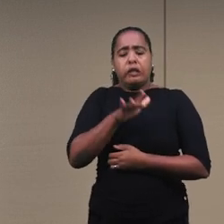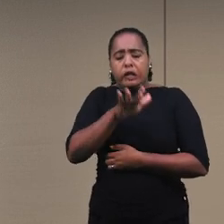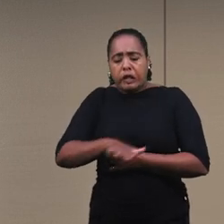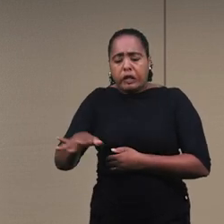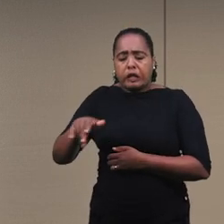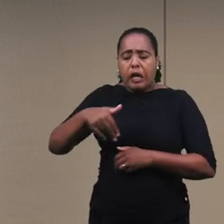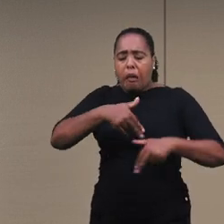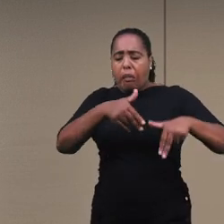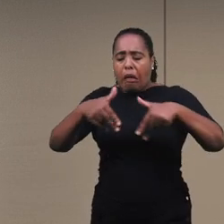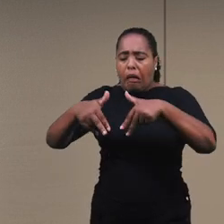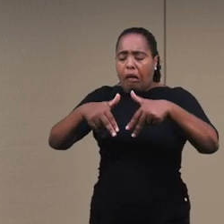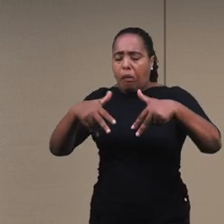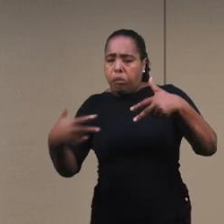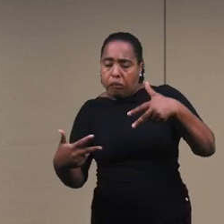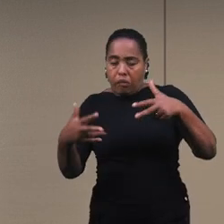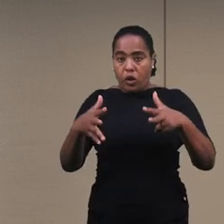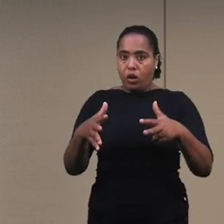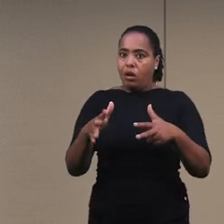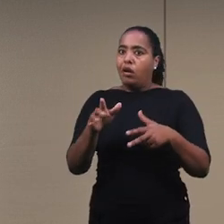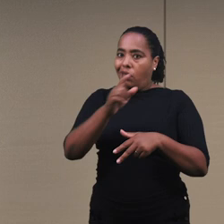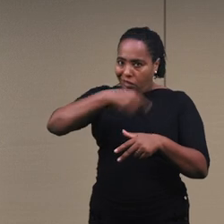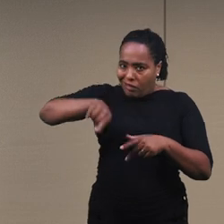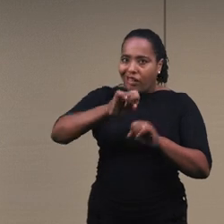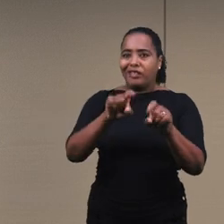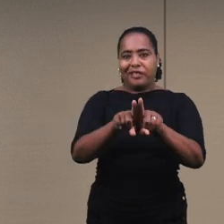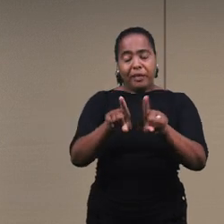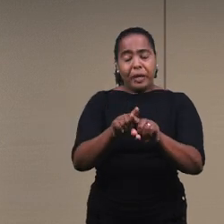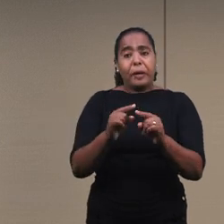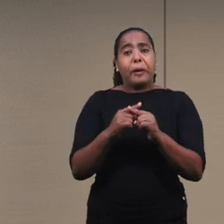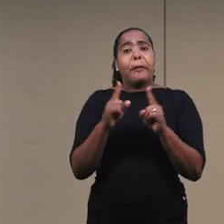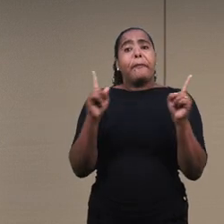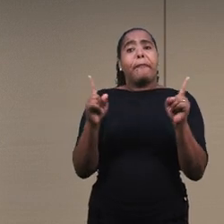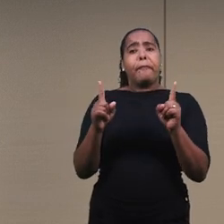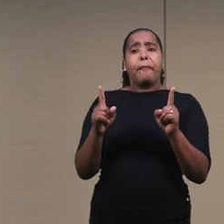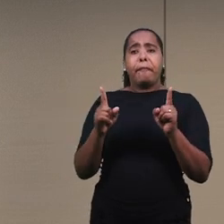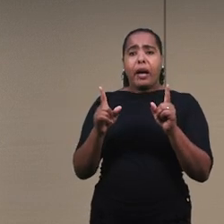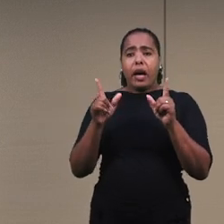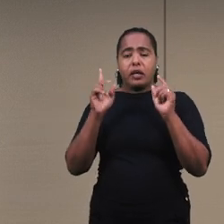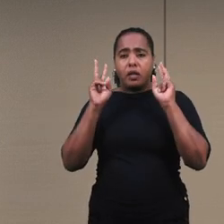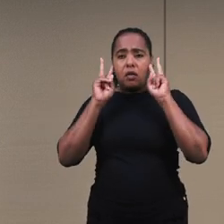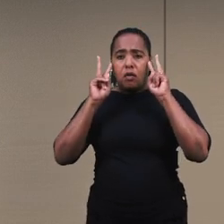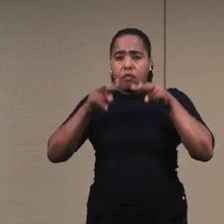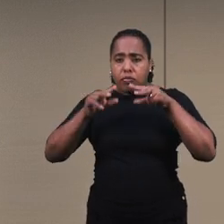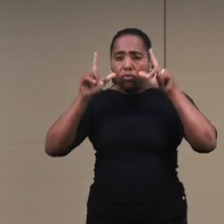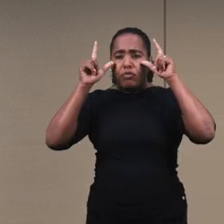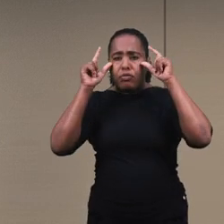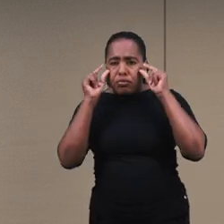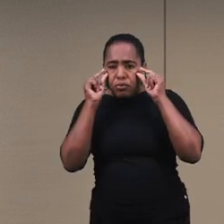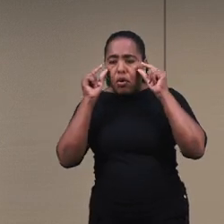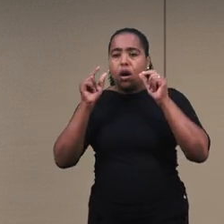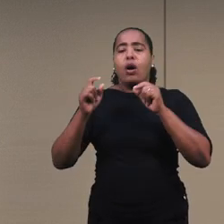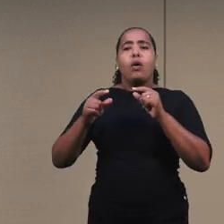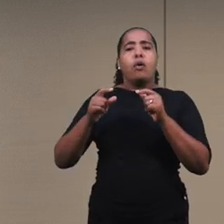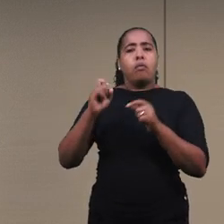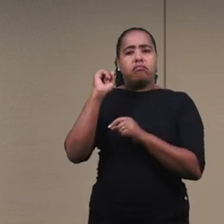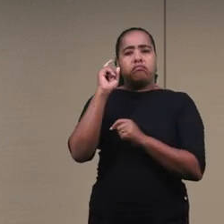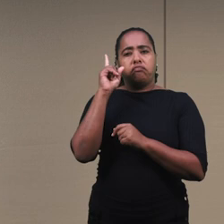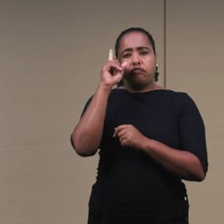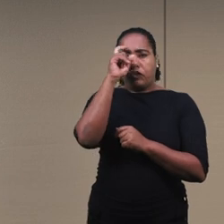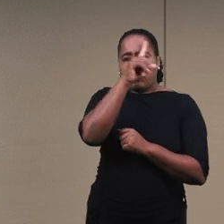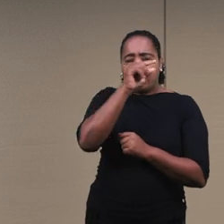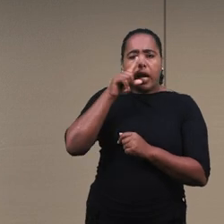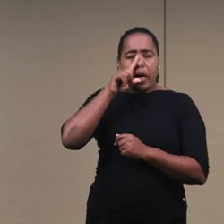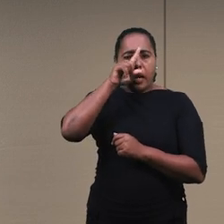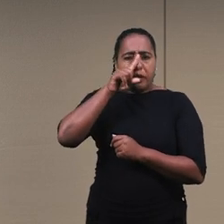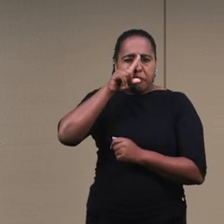se blesser. Nous tous, nous faisons attention à l'intégrité physique de l'enfant. Dans le cas de la baisse vision, ce danger normal